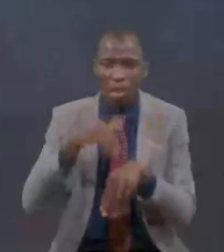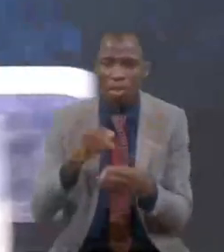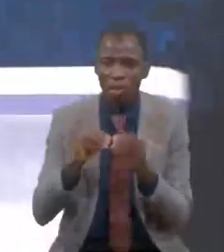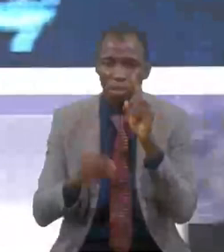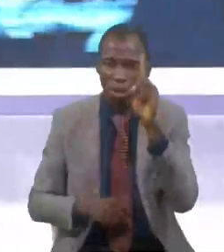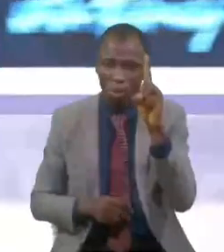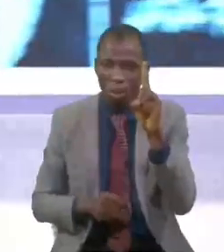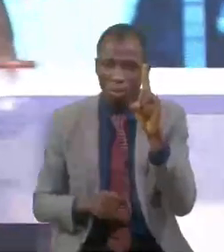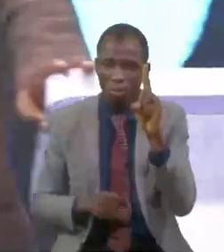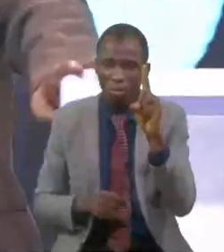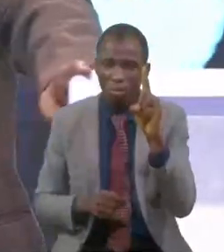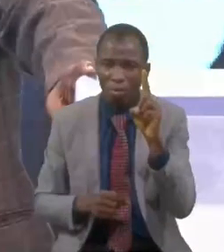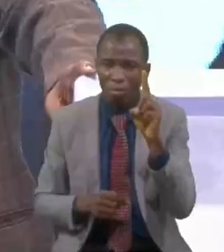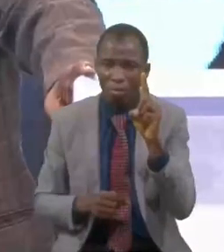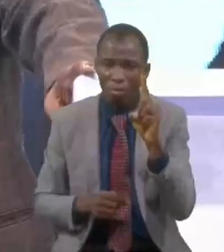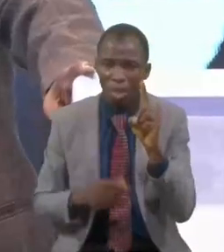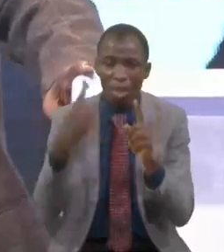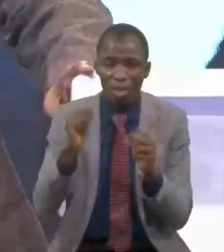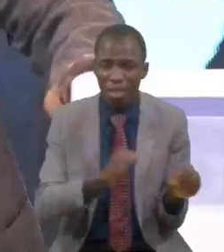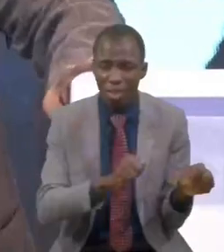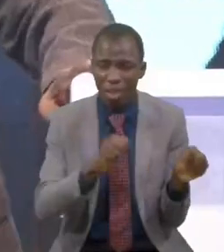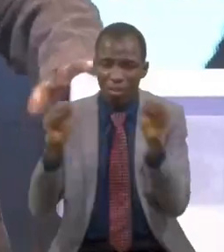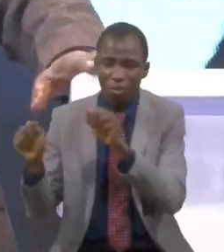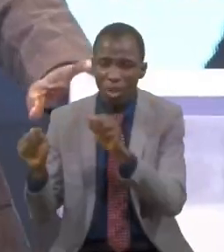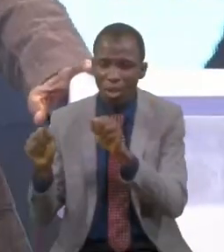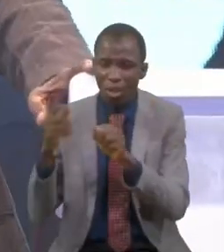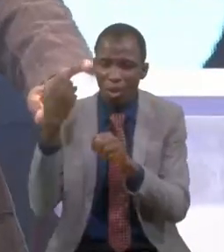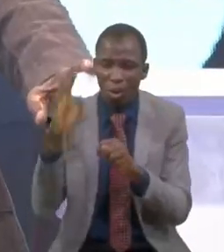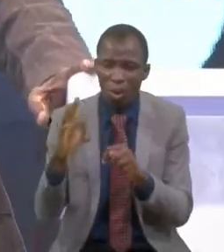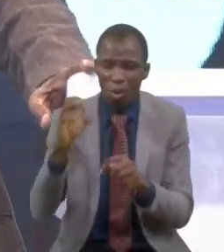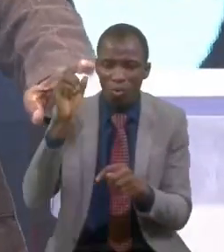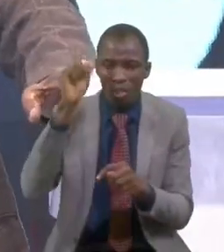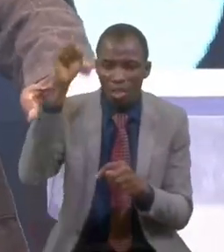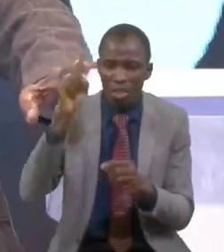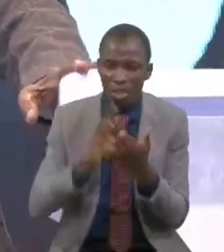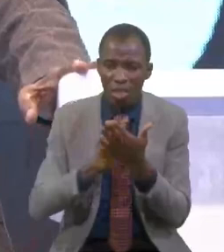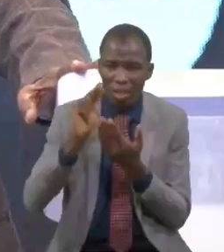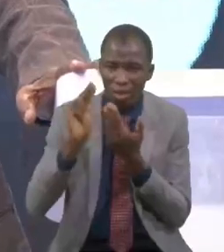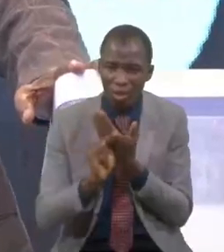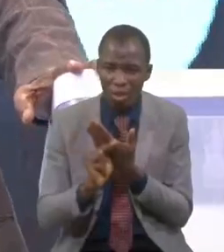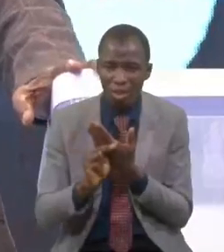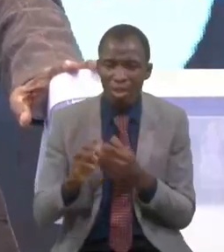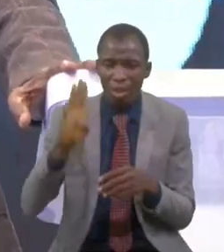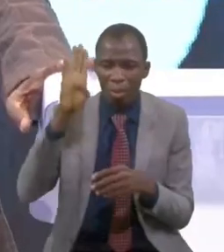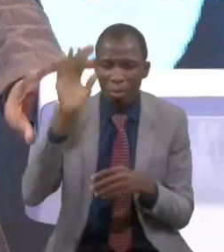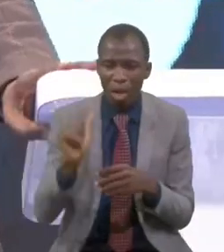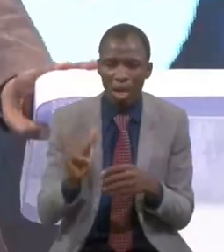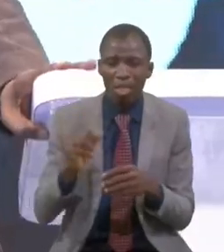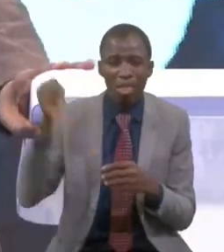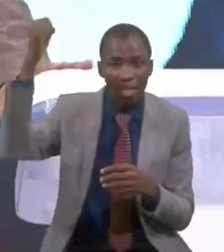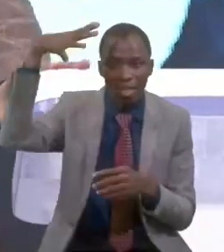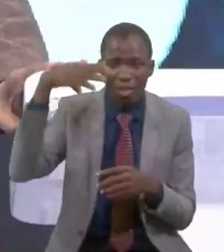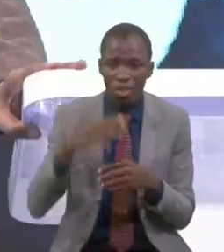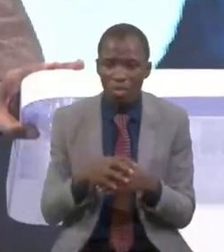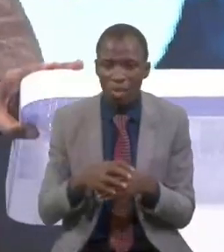numéro 1 le transfert de sa justice par la grâce